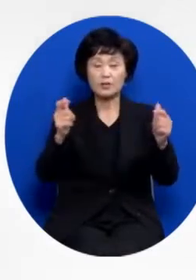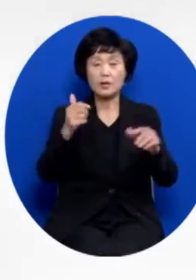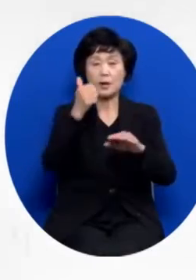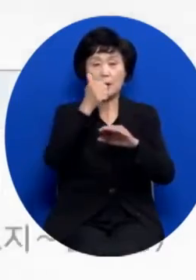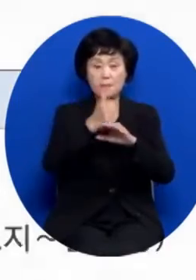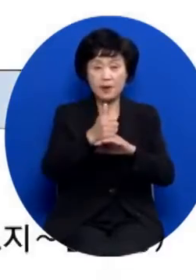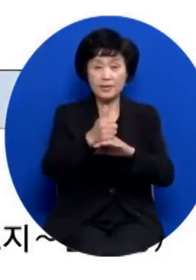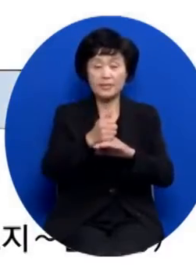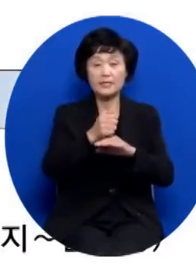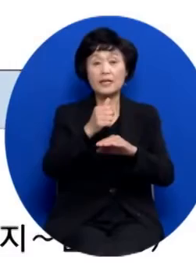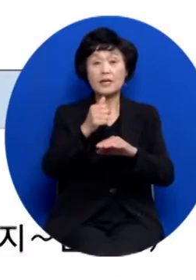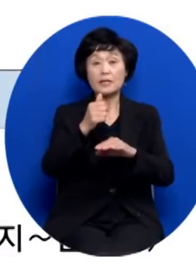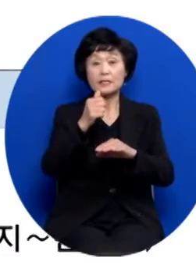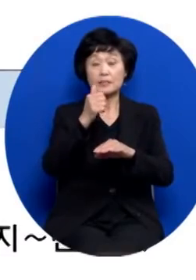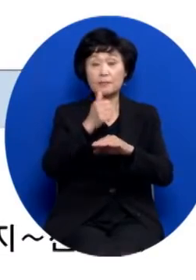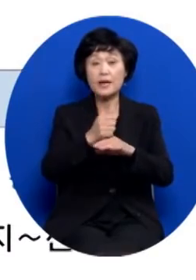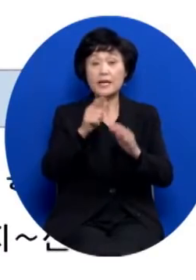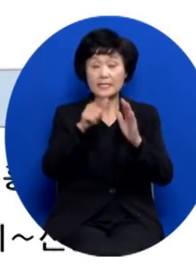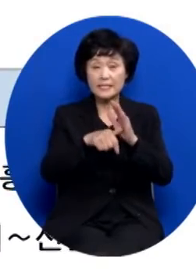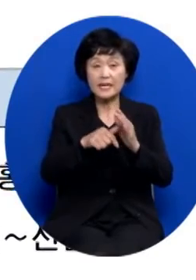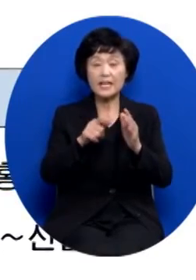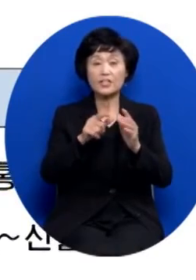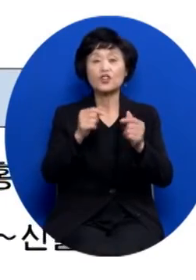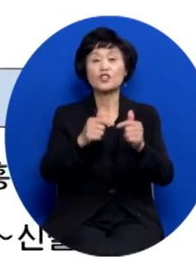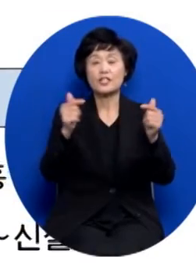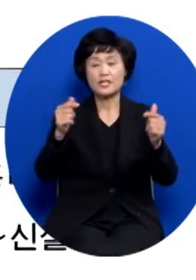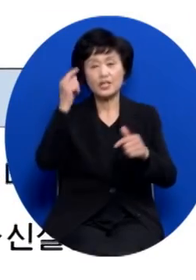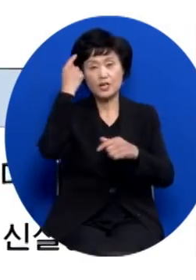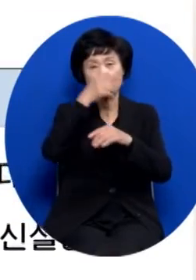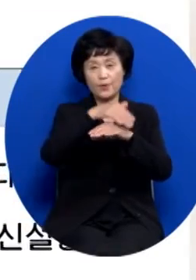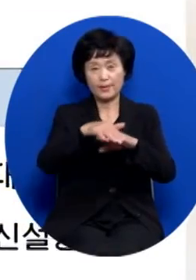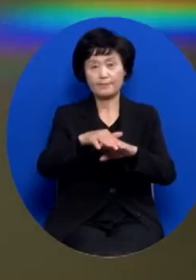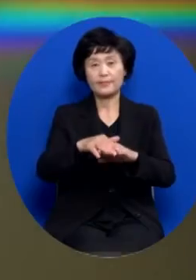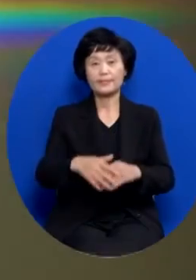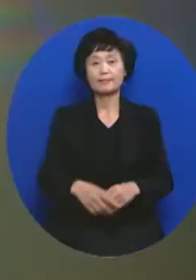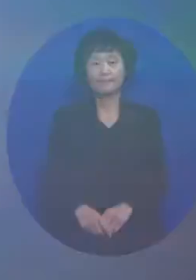연장할 계획입니다. 지금까지 소셜브리핑 크리스천을 위한 세상보기였습니다.